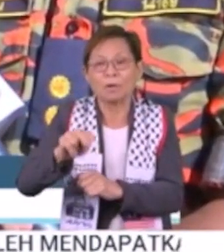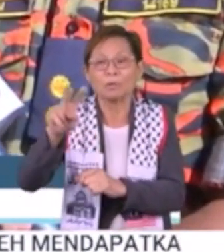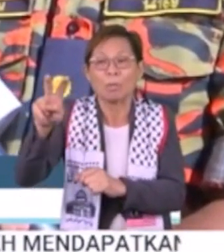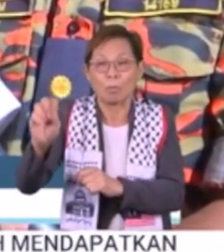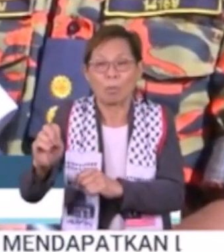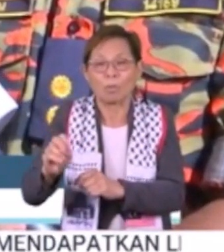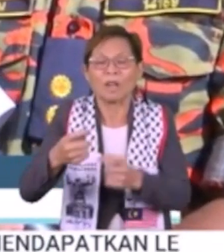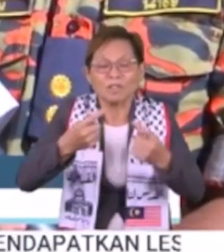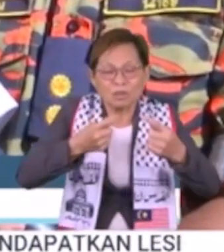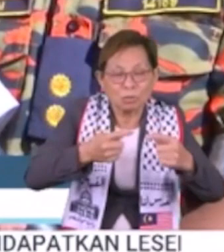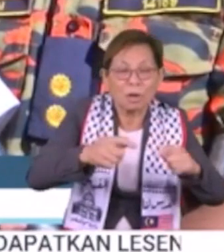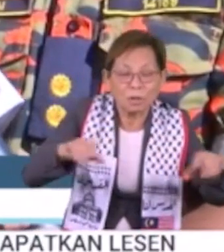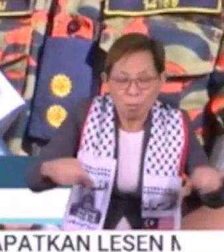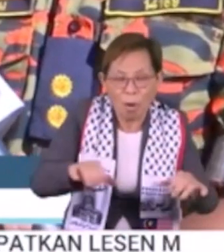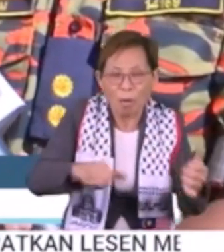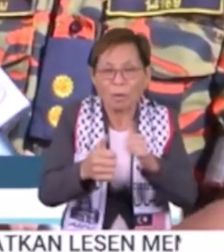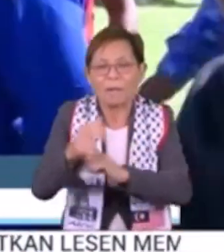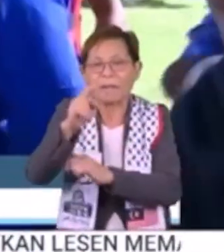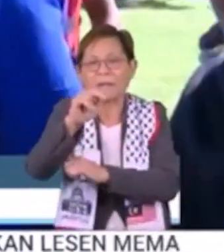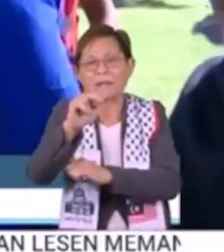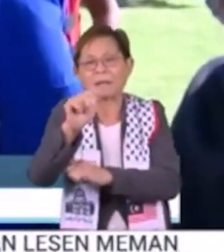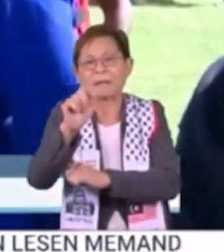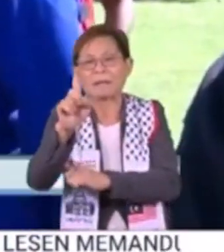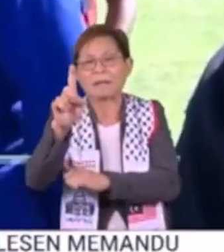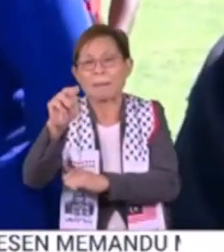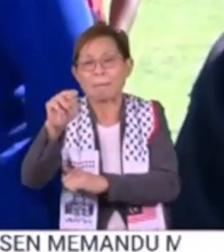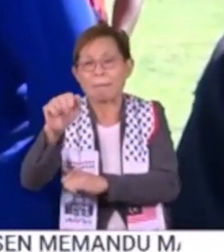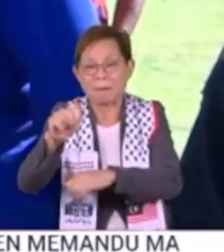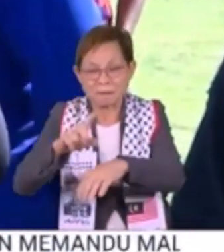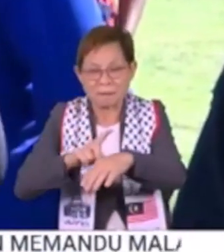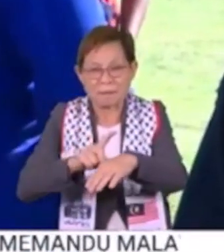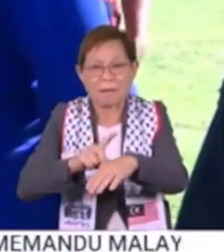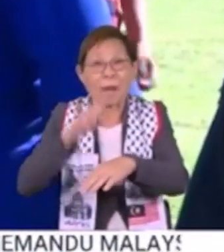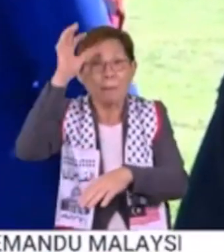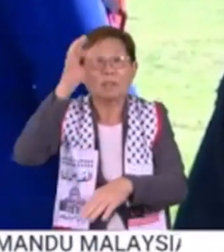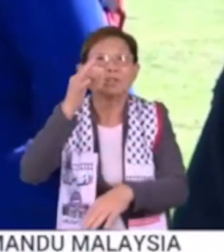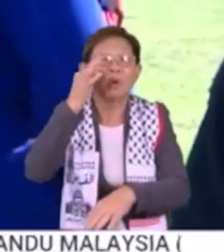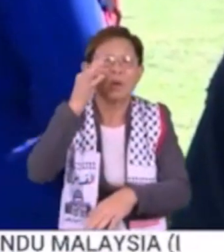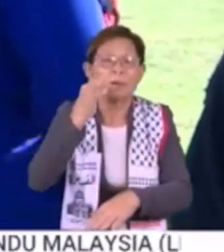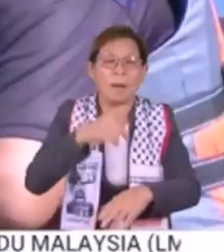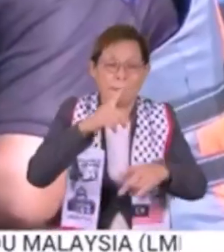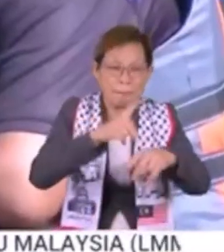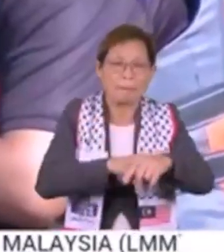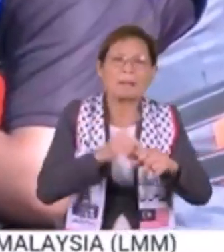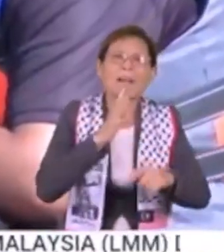diurusiakan oleh pihak nma di peringkat persekutuan Beliau berkata demikian ketika menghadiri latihan tersebut